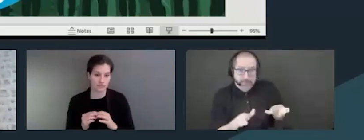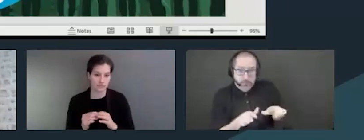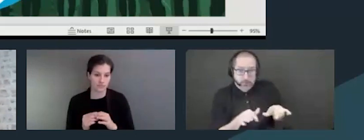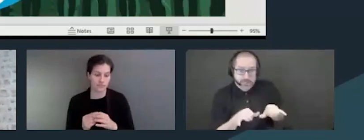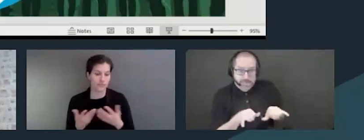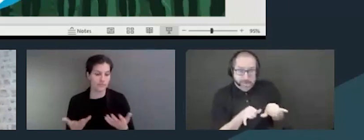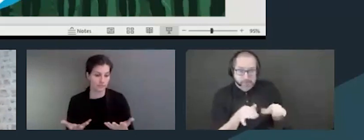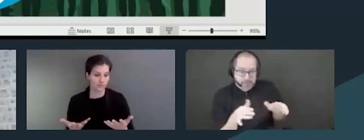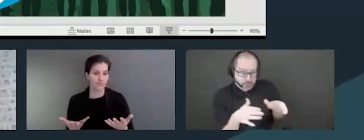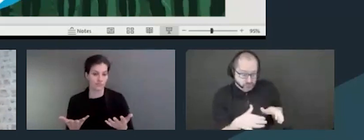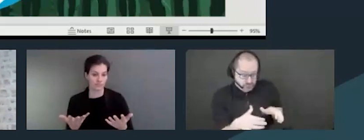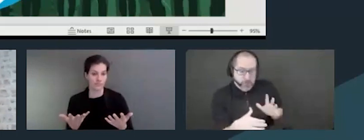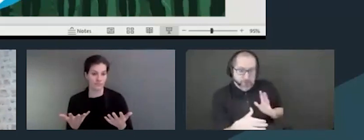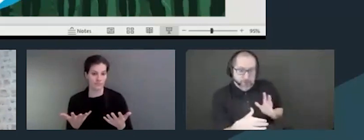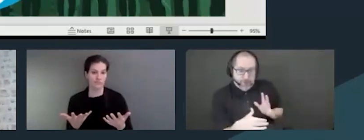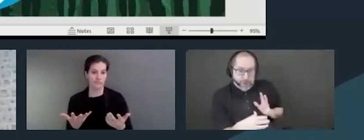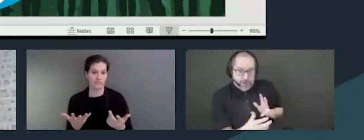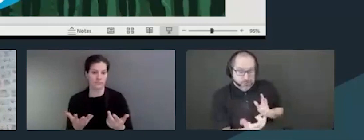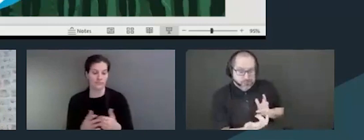C'est pour ça qu'il est question